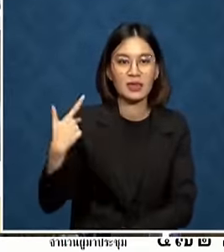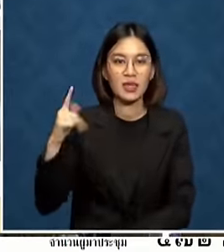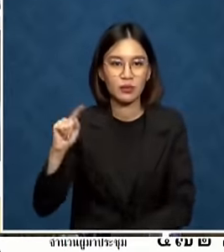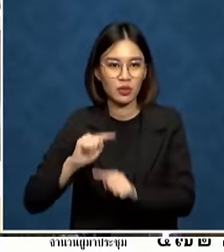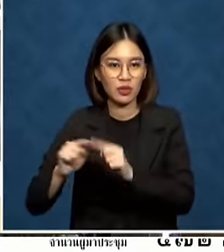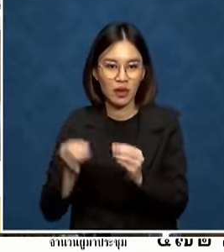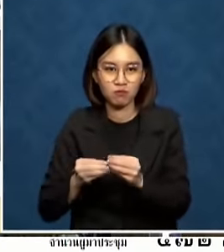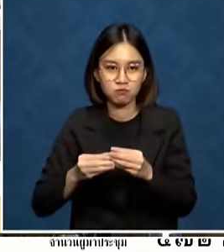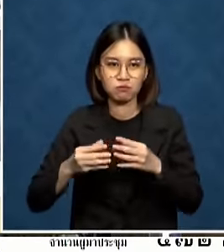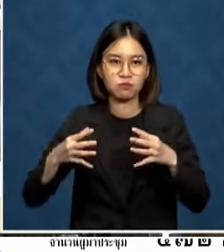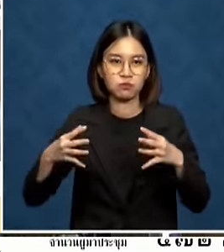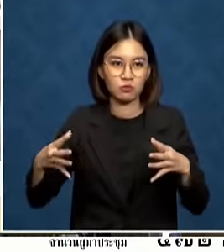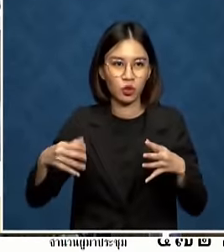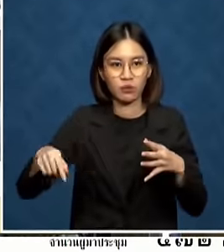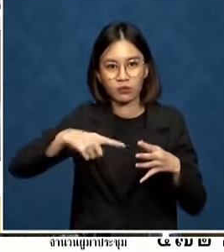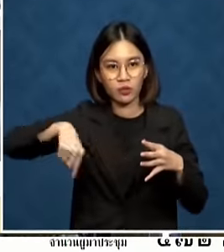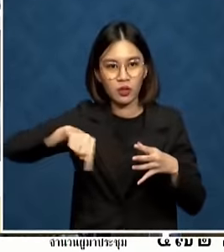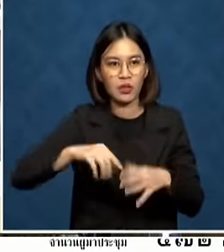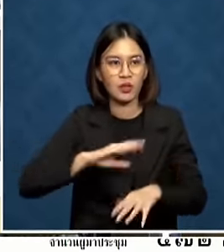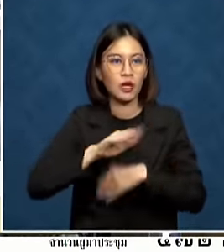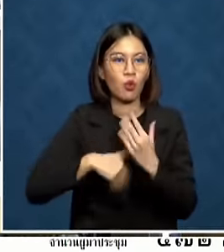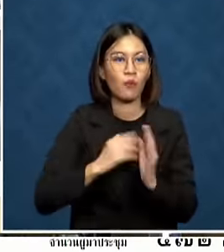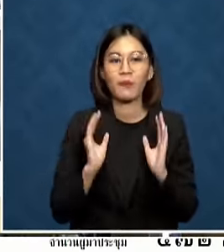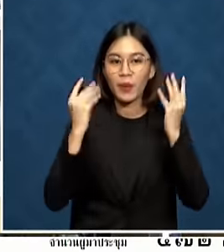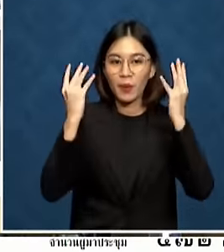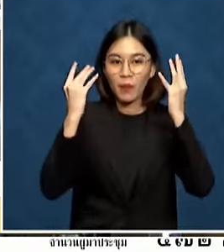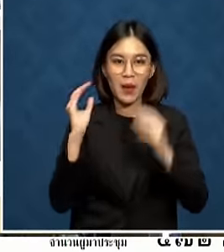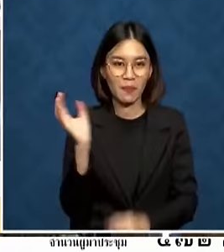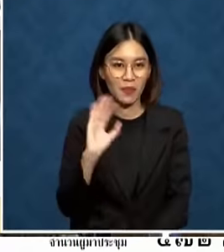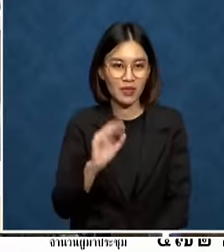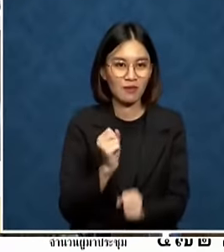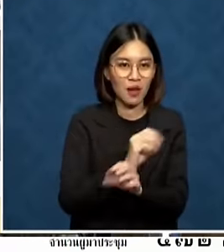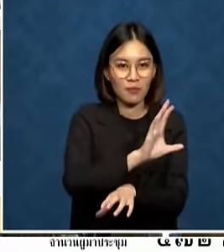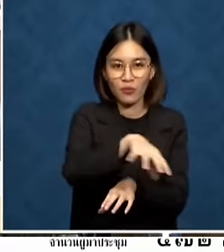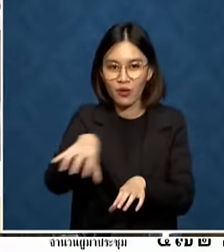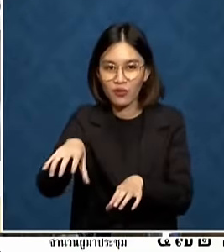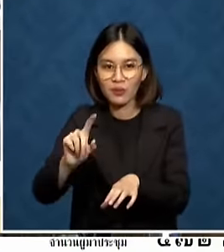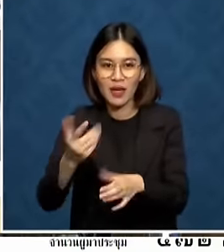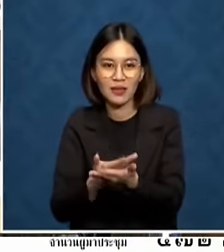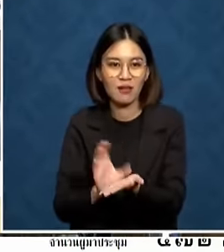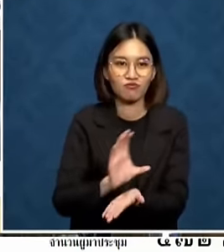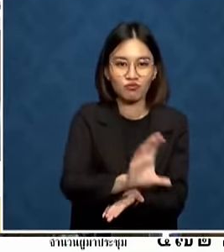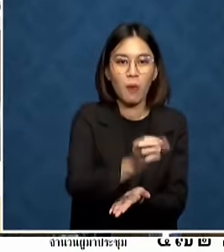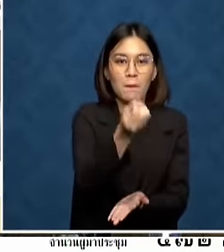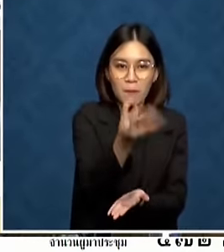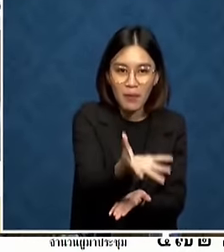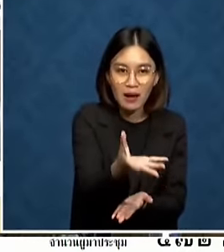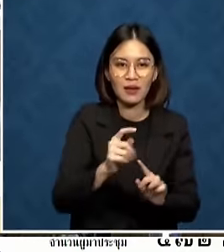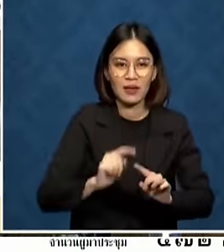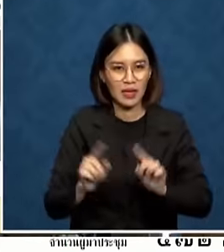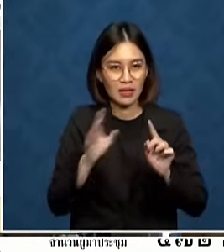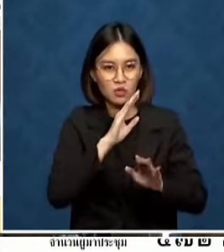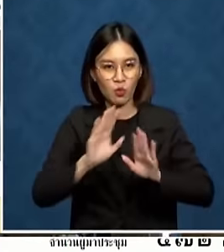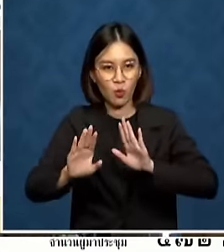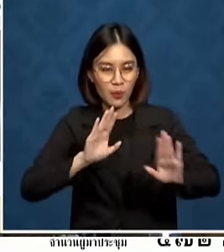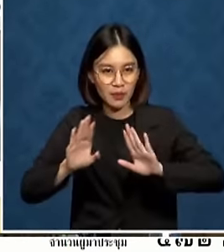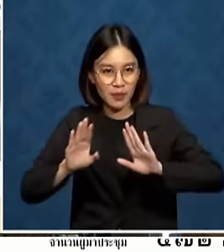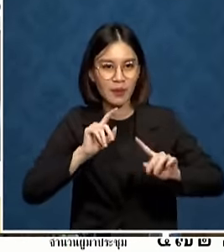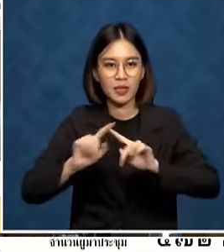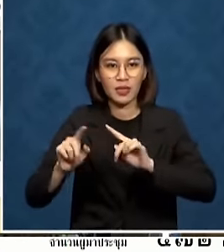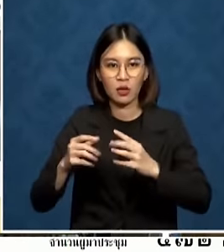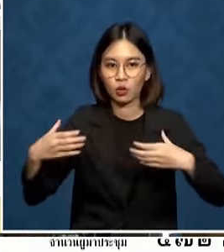จำนวนมากขึ้นทั้งหมดนี้ผมไม่ได้เชียร์นะครับว่าหน่วยไหนควรได้งบประมาณมากๆแต่ถ้าเทียบกับสิ่ง